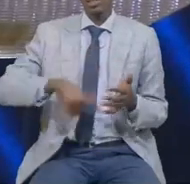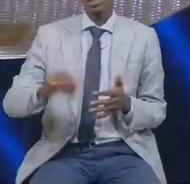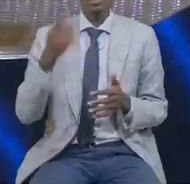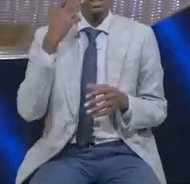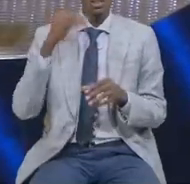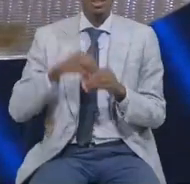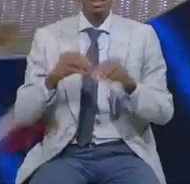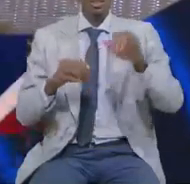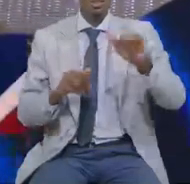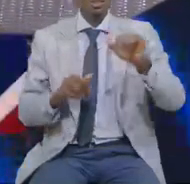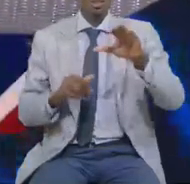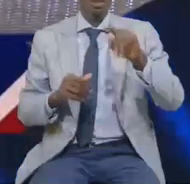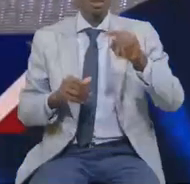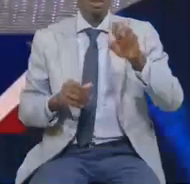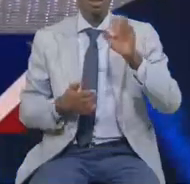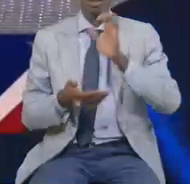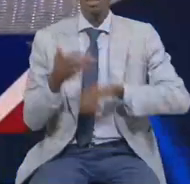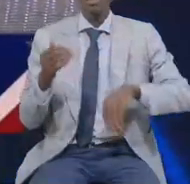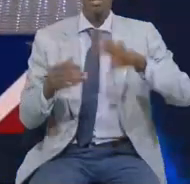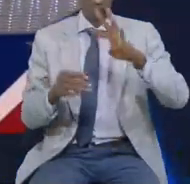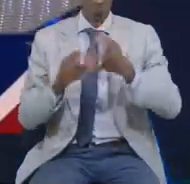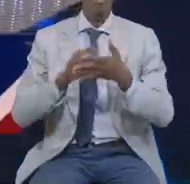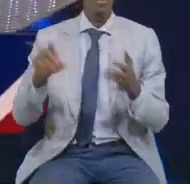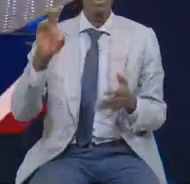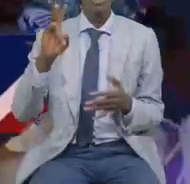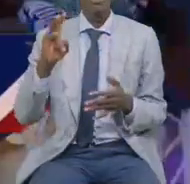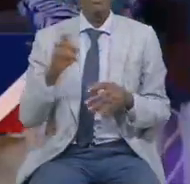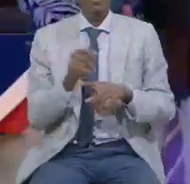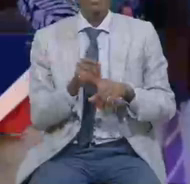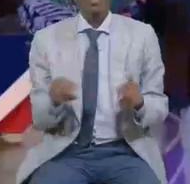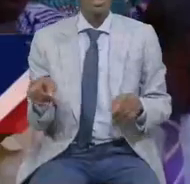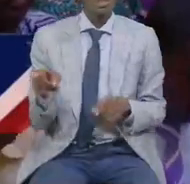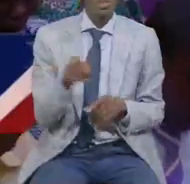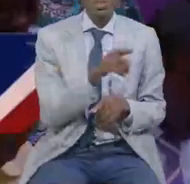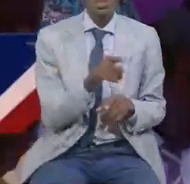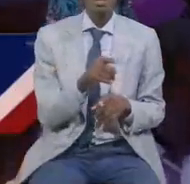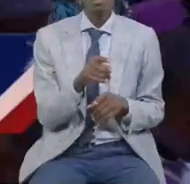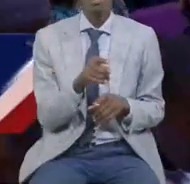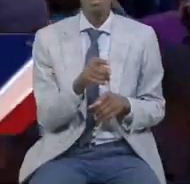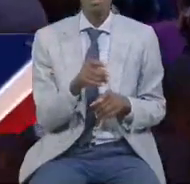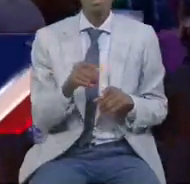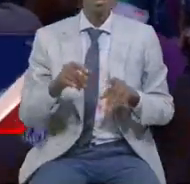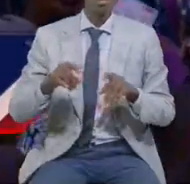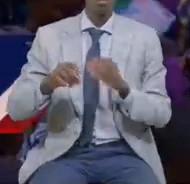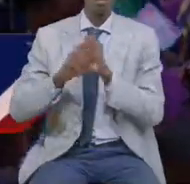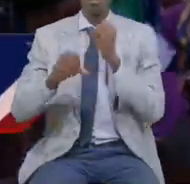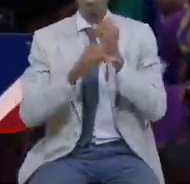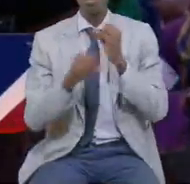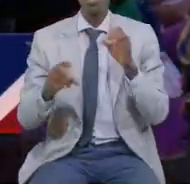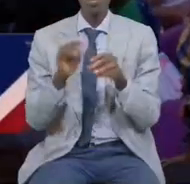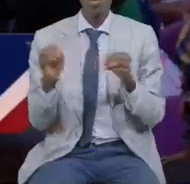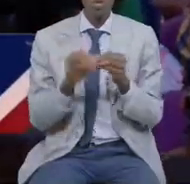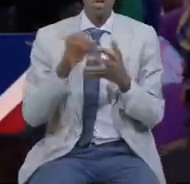4, verset 17. Mais afin que la chose ne se répande pas